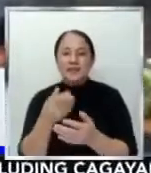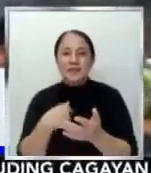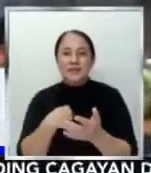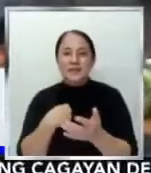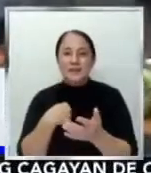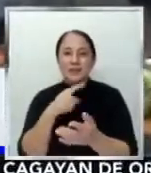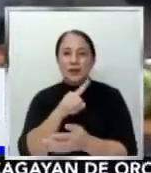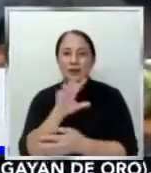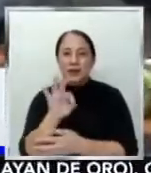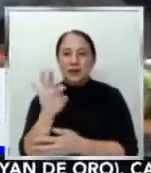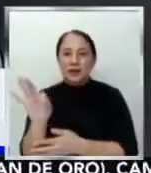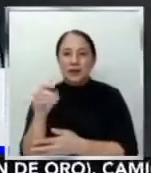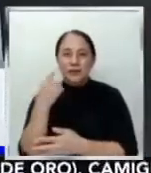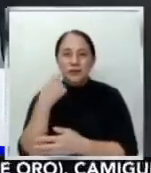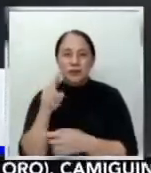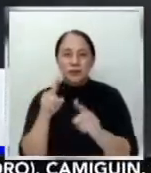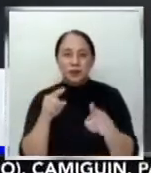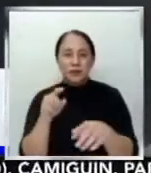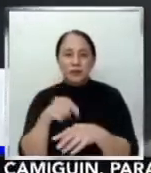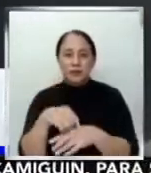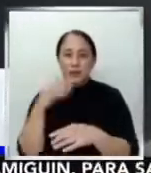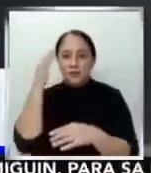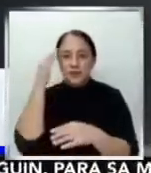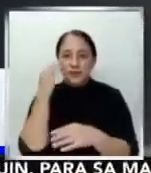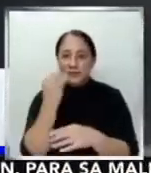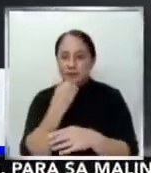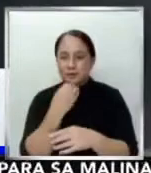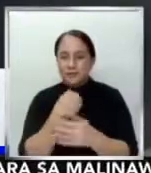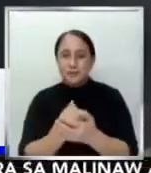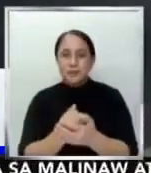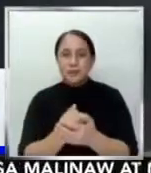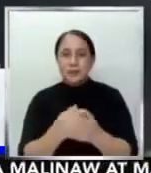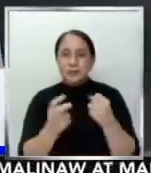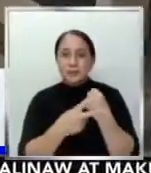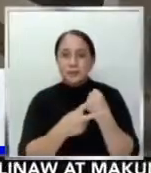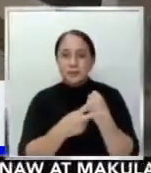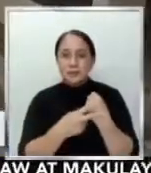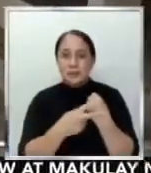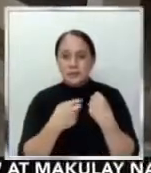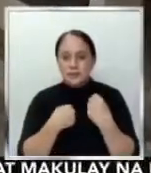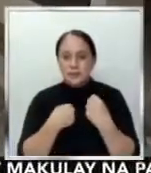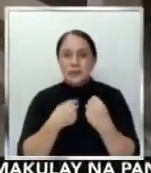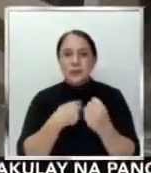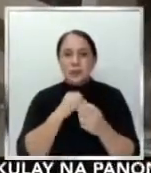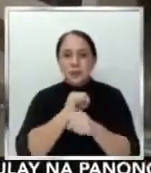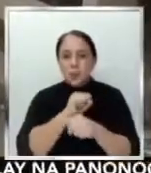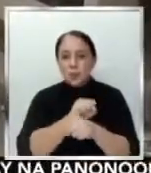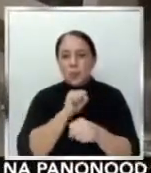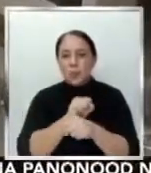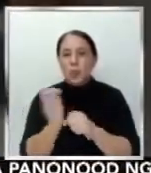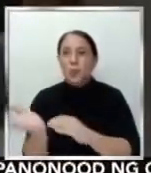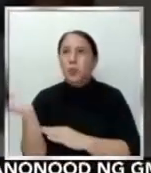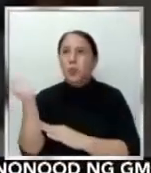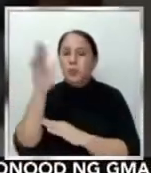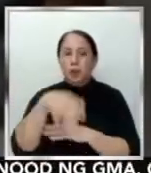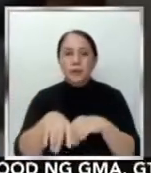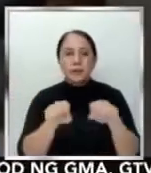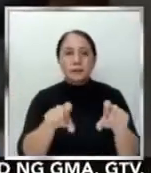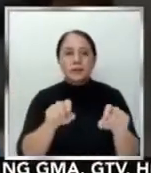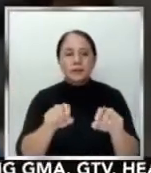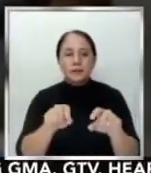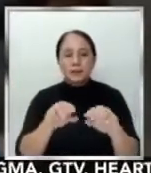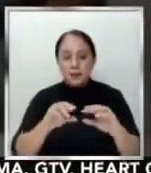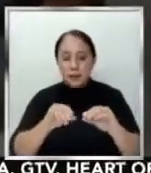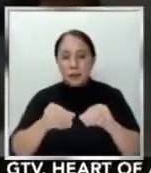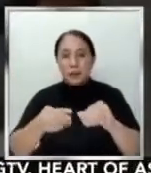namin pambayad po sa samgyupsal nyo. Ang naipon, kinita raw ni Janessa sa maghapong paglalako ng lumpia. Mailibre